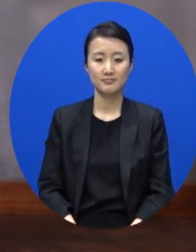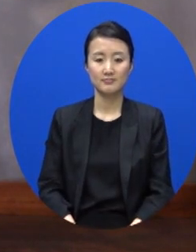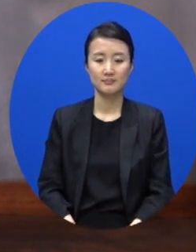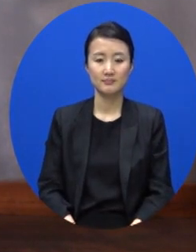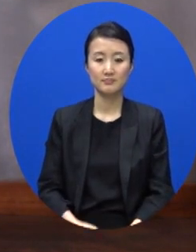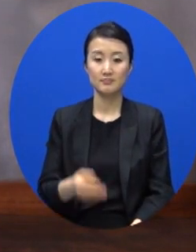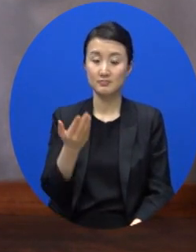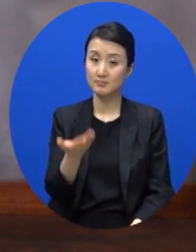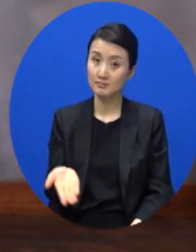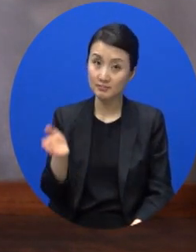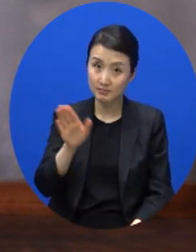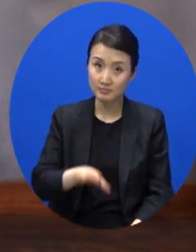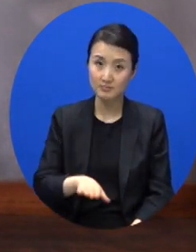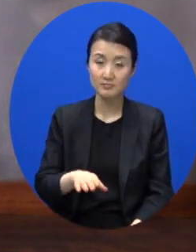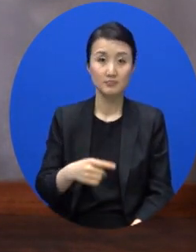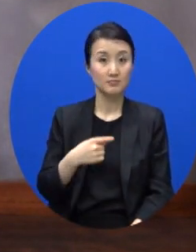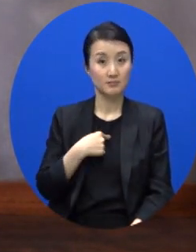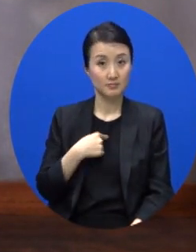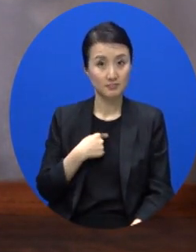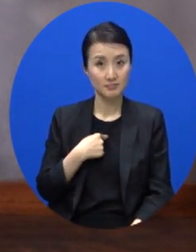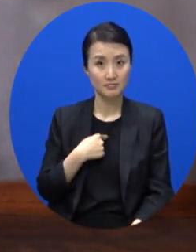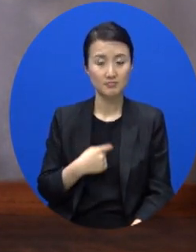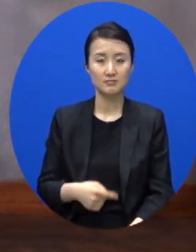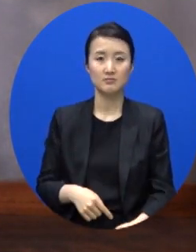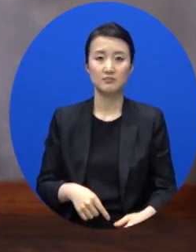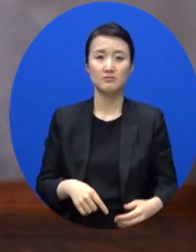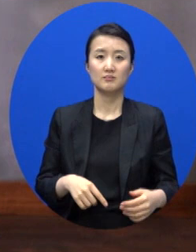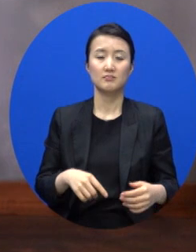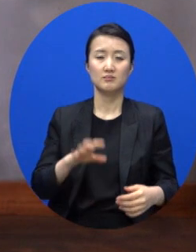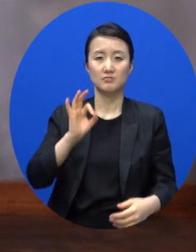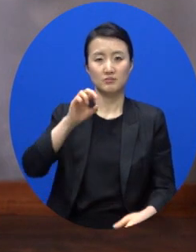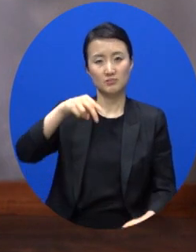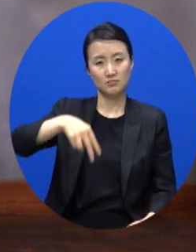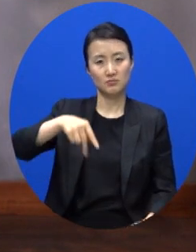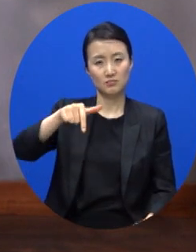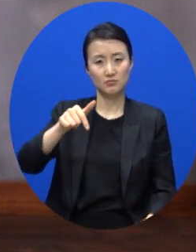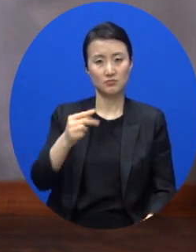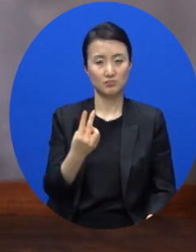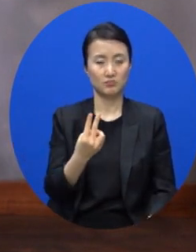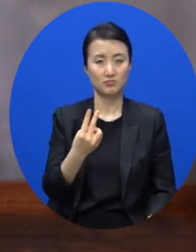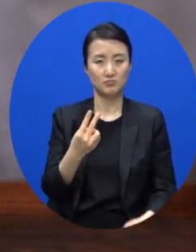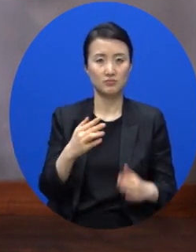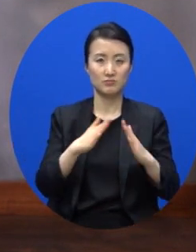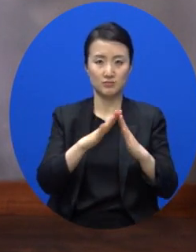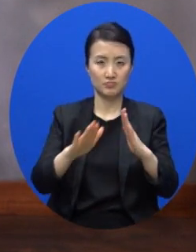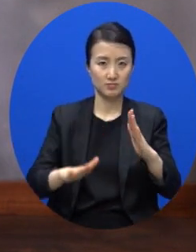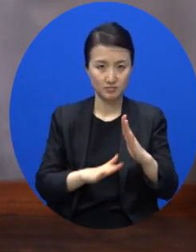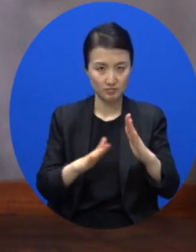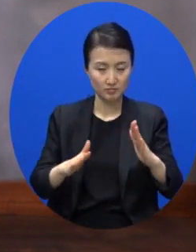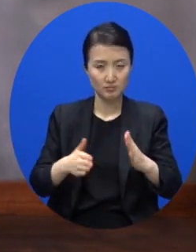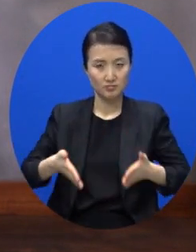근데 사실은 저는 그 유교 집안에서 태어났기 때문에